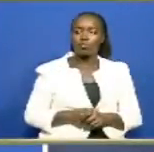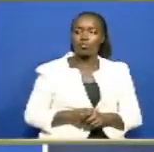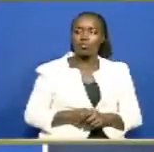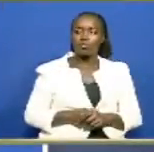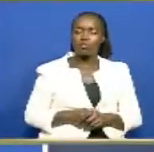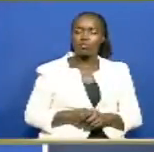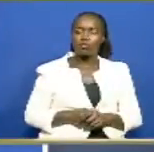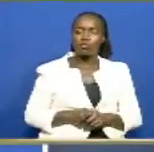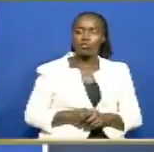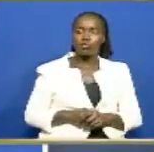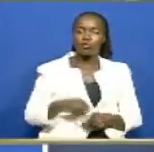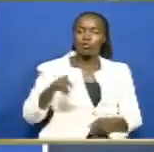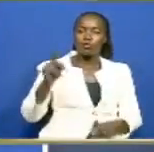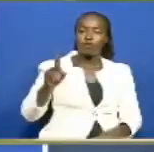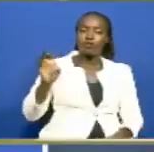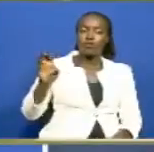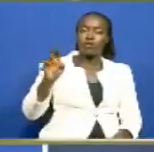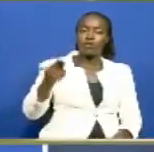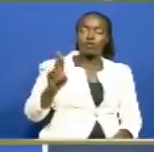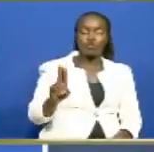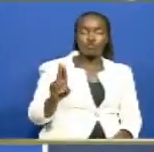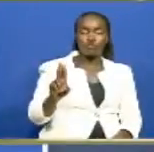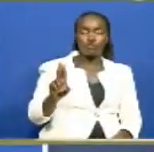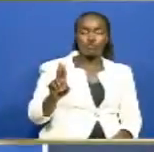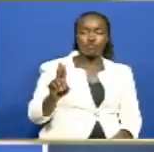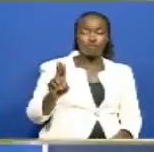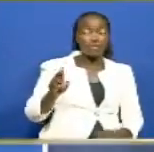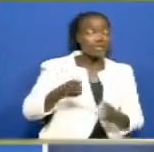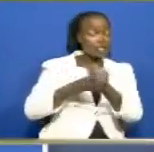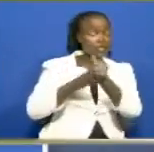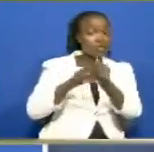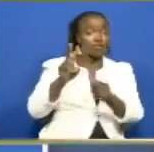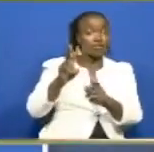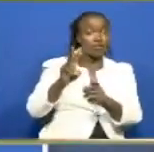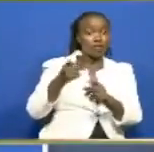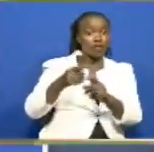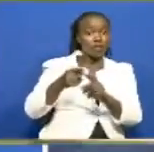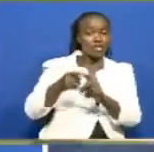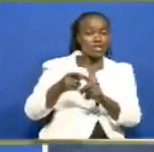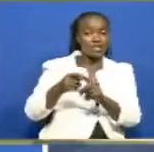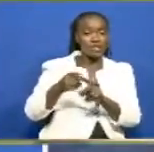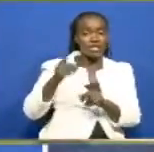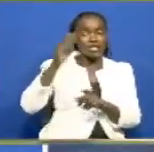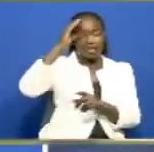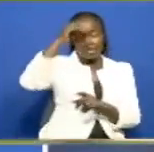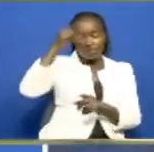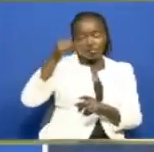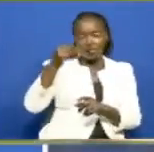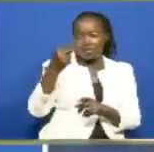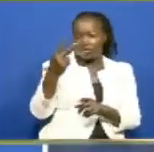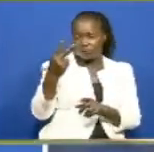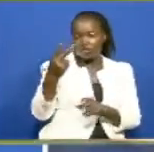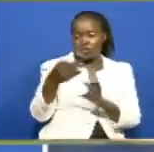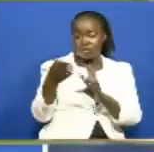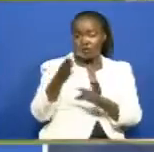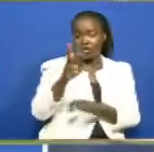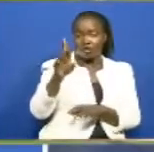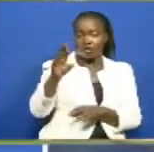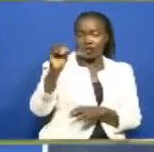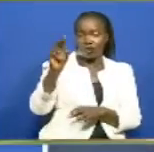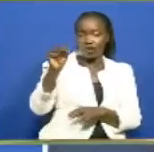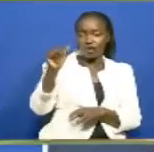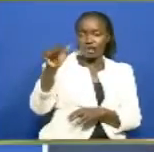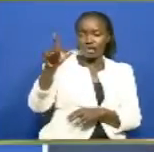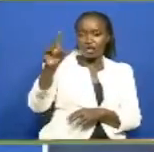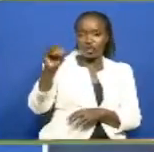Peru ilichukua uongozi mara mbili mjini Lima, lakini Neymar akafunga penalti mbili na kuchupa mbele ya Ronaldo, huku Pele akiongoza orodha ya wafungaji bora